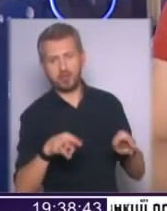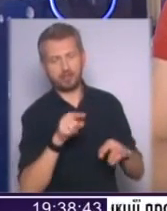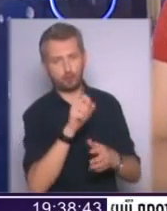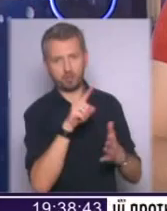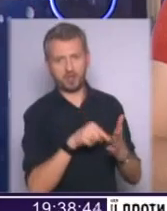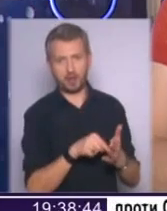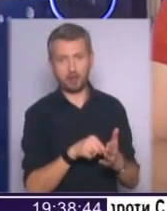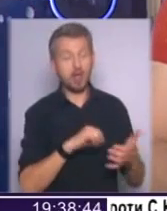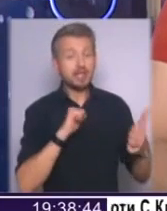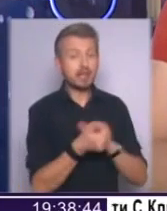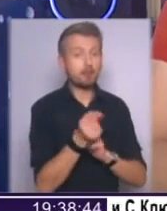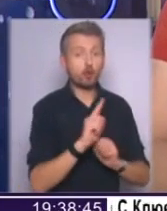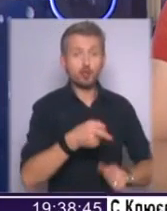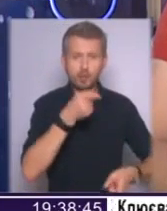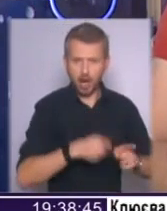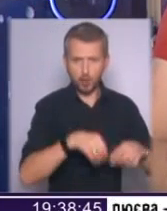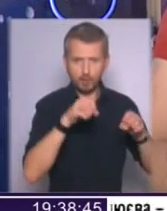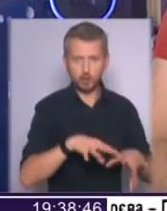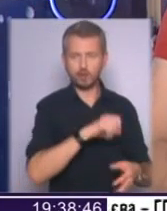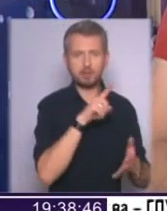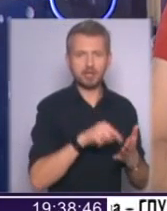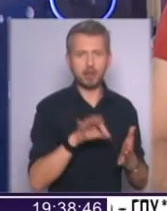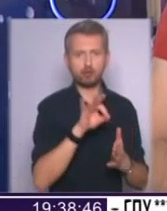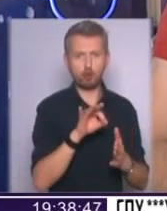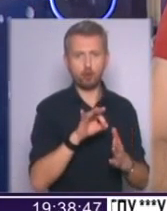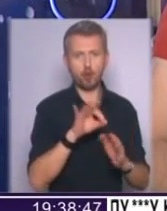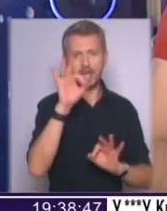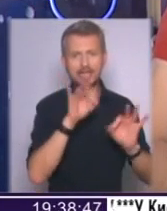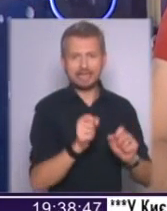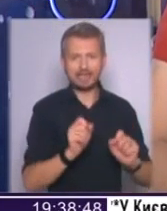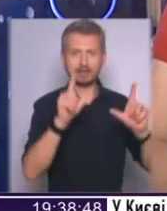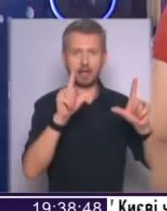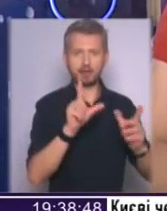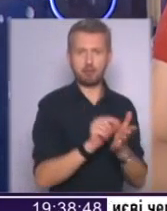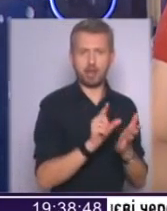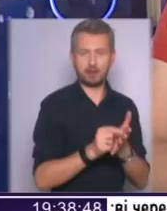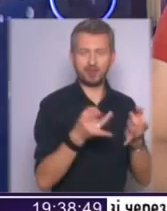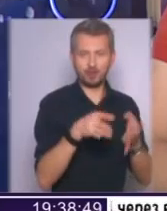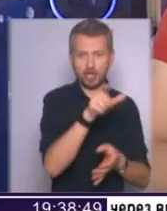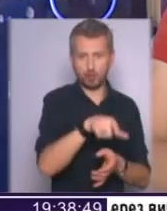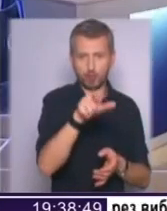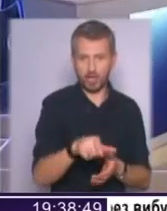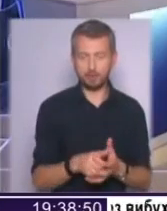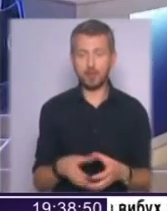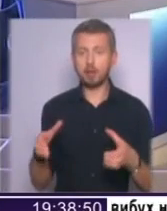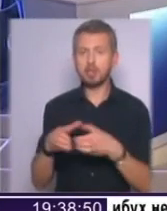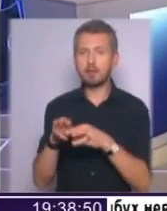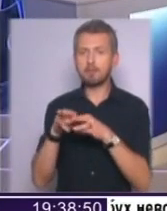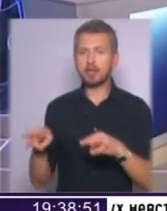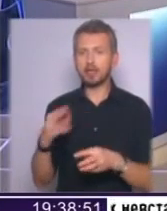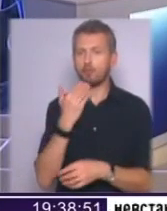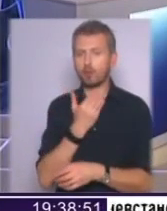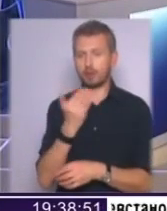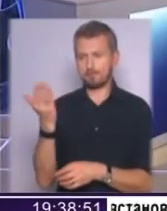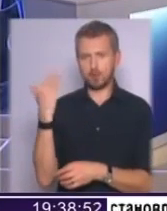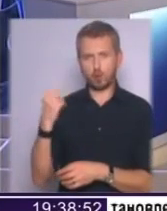питанні? Замість того, щоб реально вирішувати питання щодо індексації пенсій звичайним громадянам? Кабінет міністрів останнім,